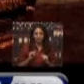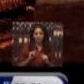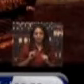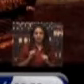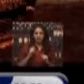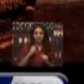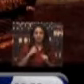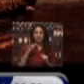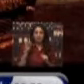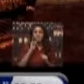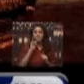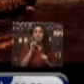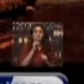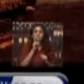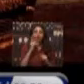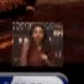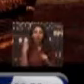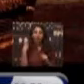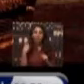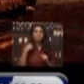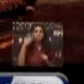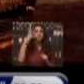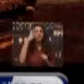اسم اسمعه يا ماما،